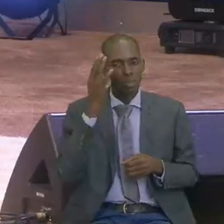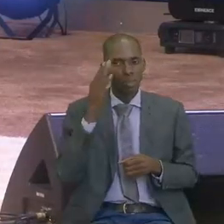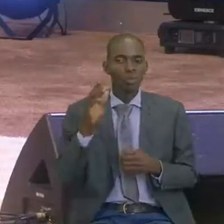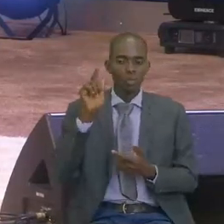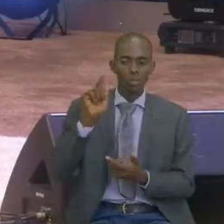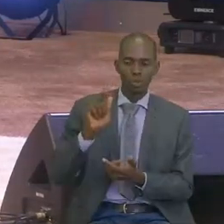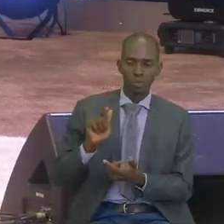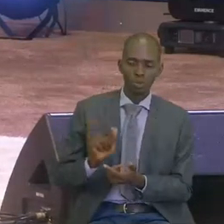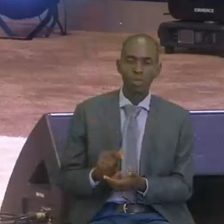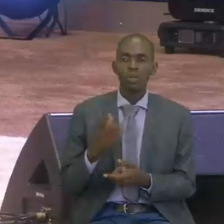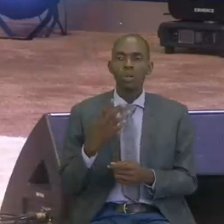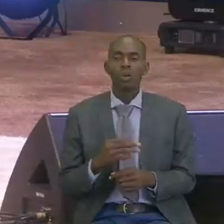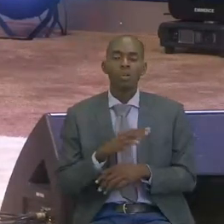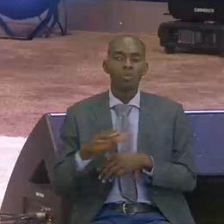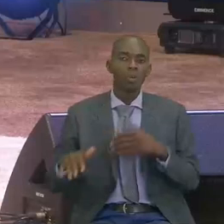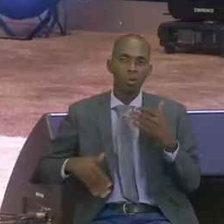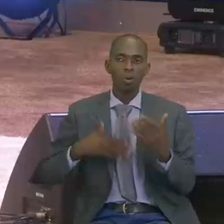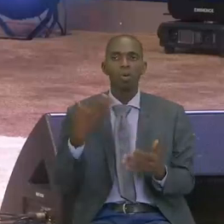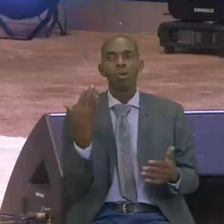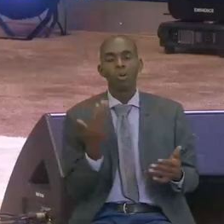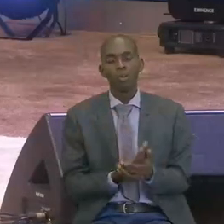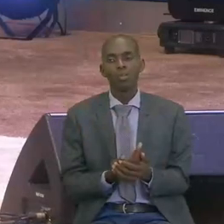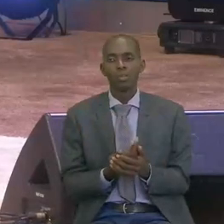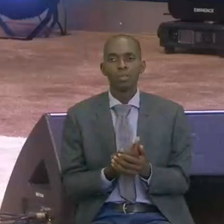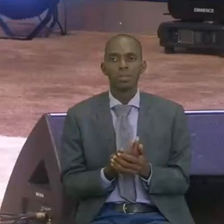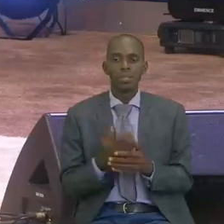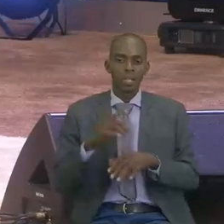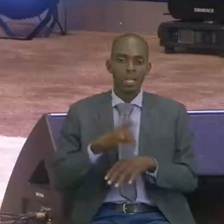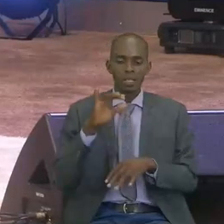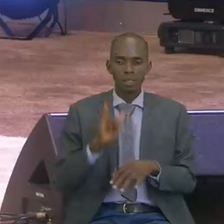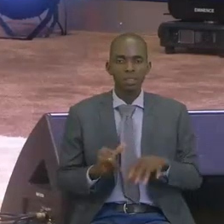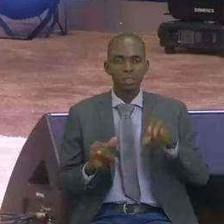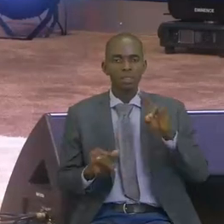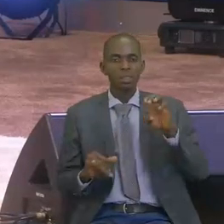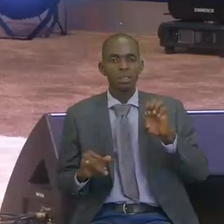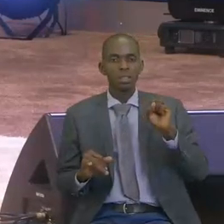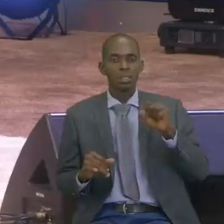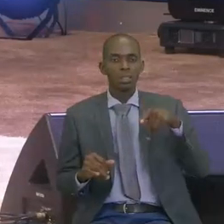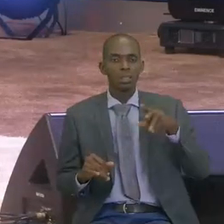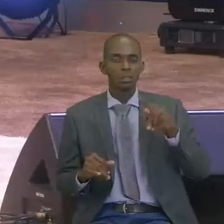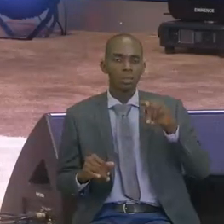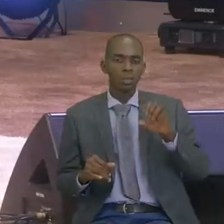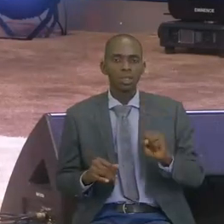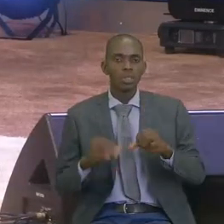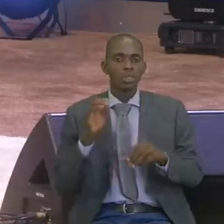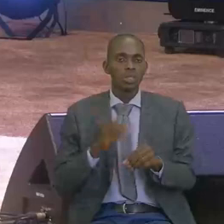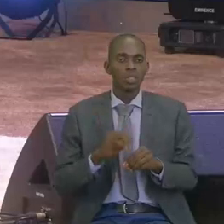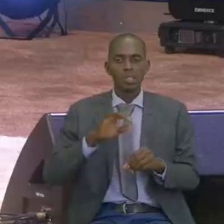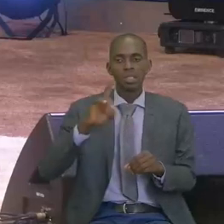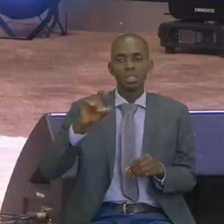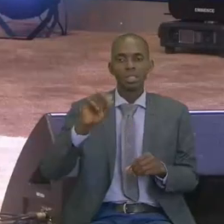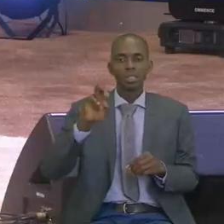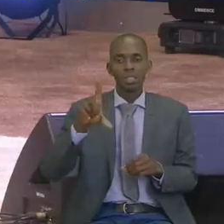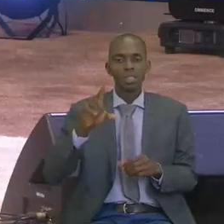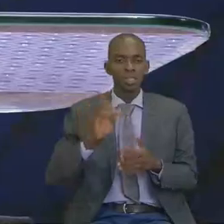détérioration prédite de tous les despots terrestres. Je vais à Daniel 2, 37. Daniel